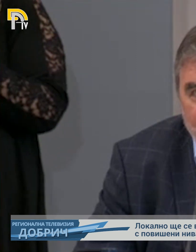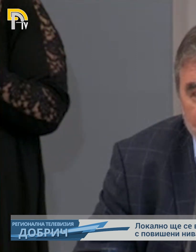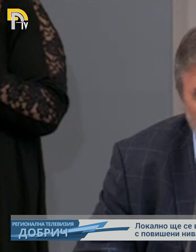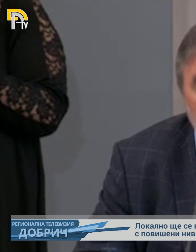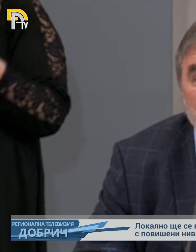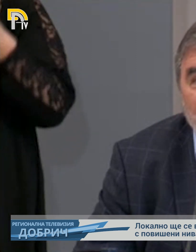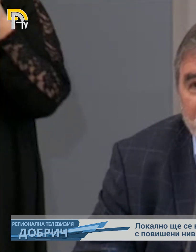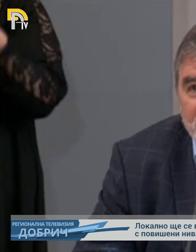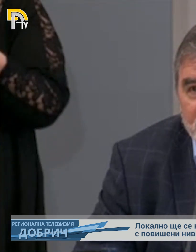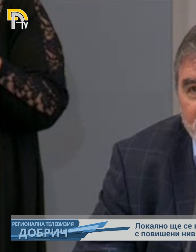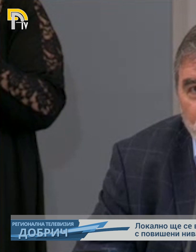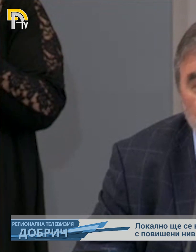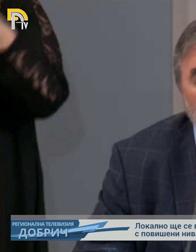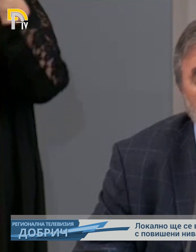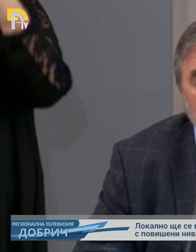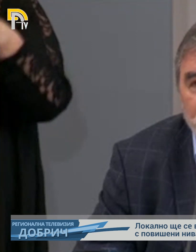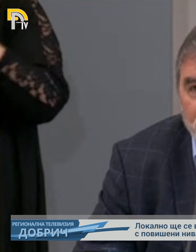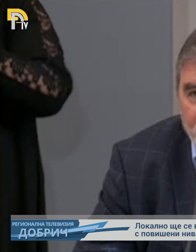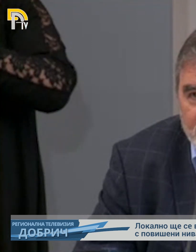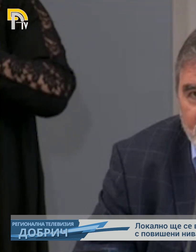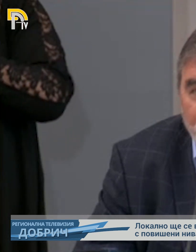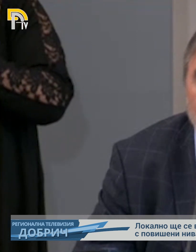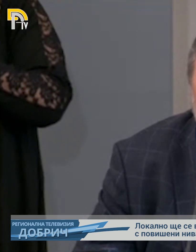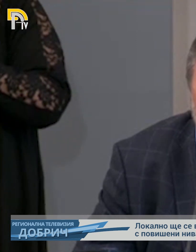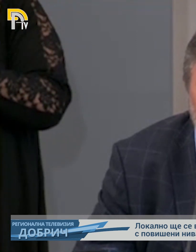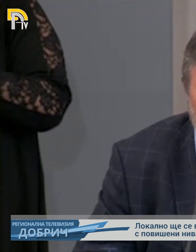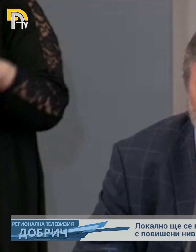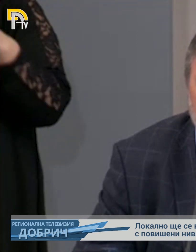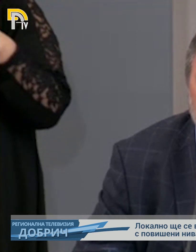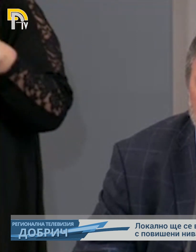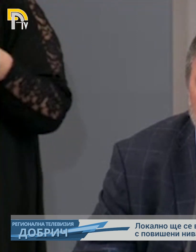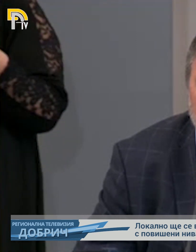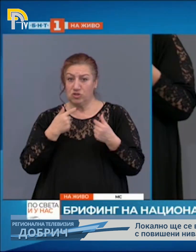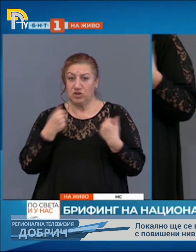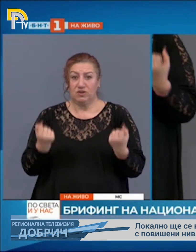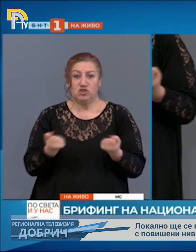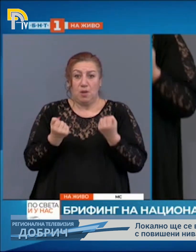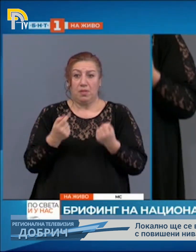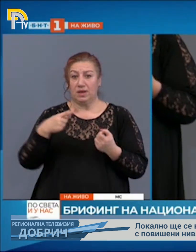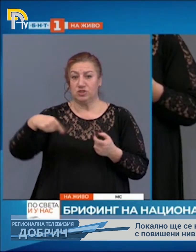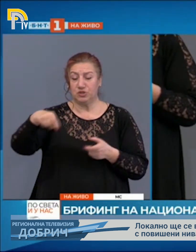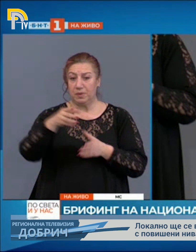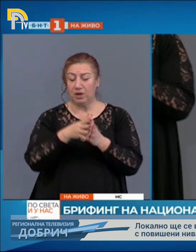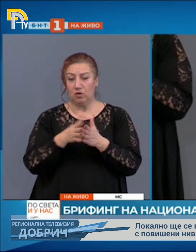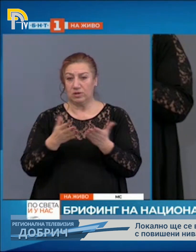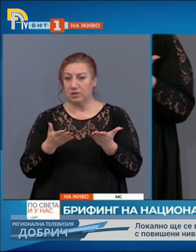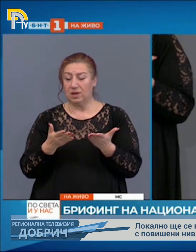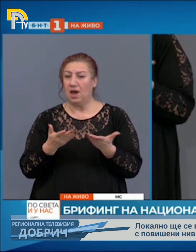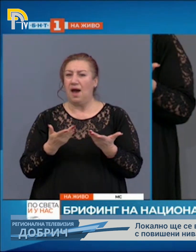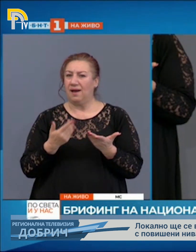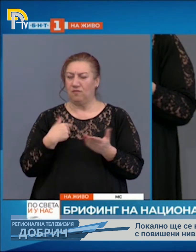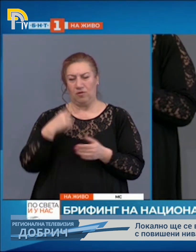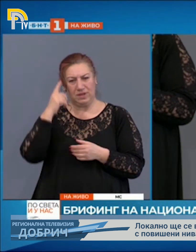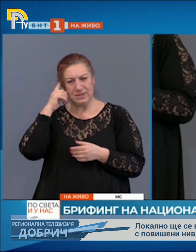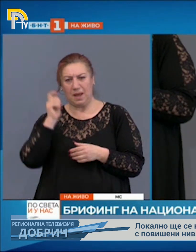тези данни, които са факти, които могат да бъдат проверени, плашене ли е на хората или не? А какво било другото? Да ги знаем и да